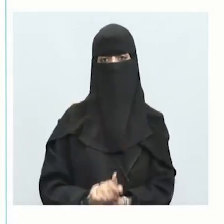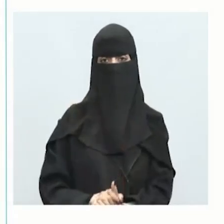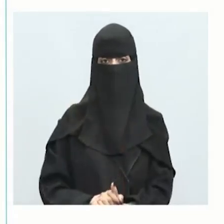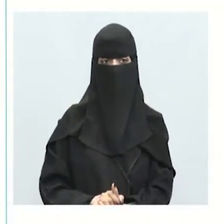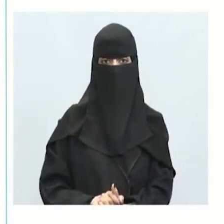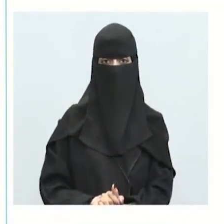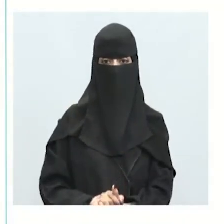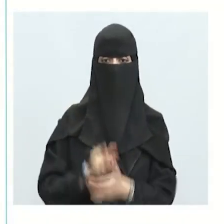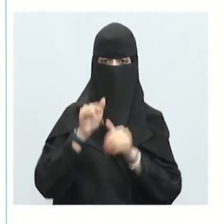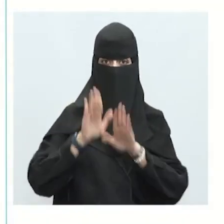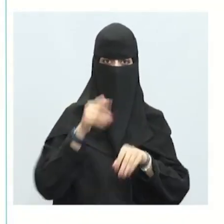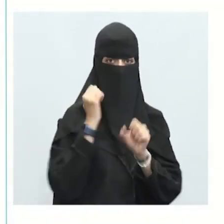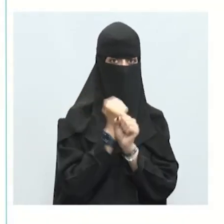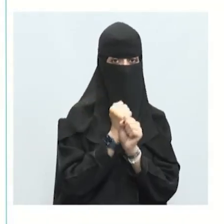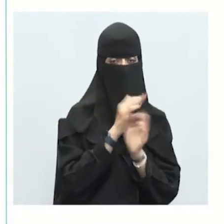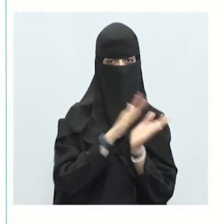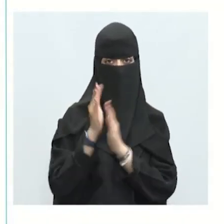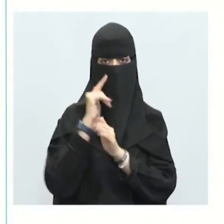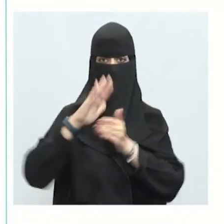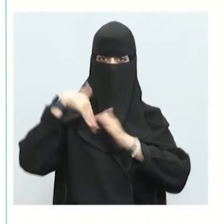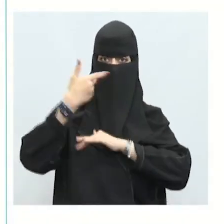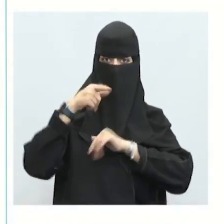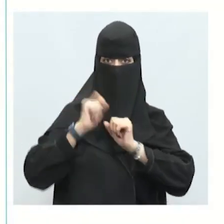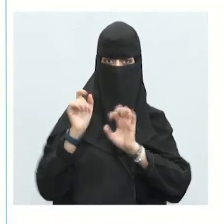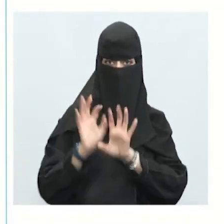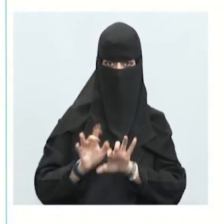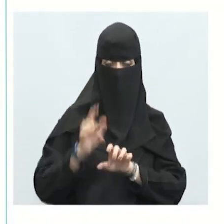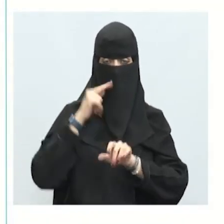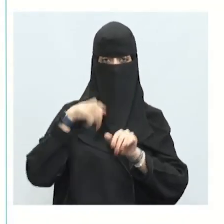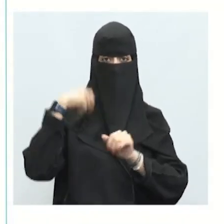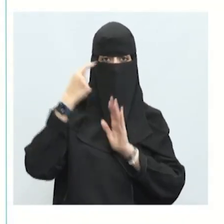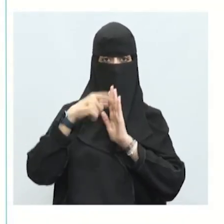السياره التطبيق بعد كتابه المقطع